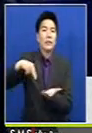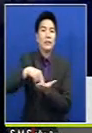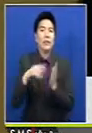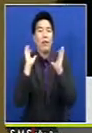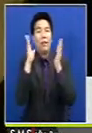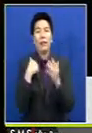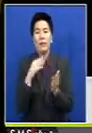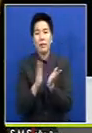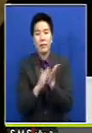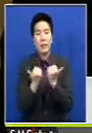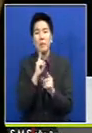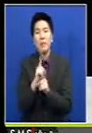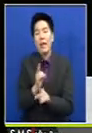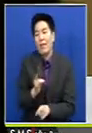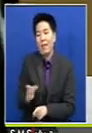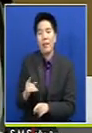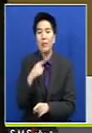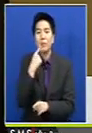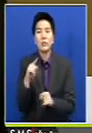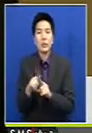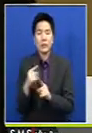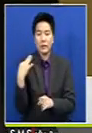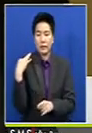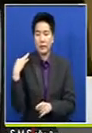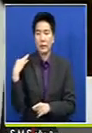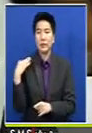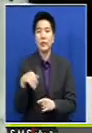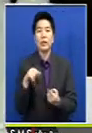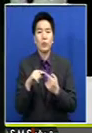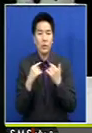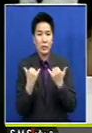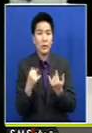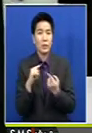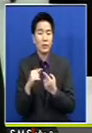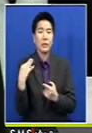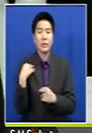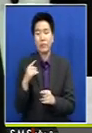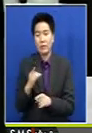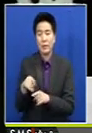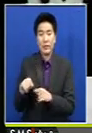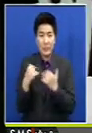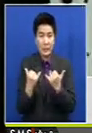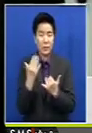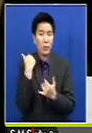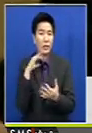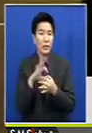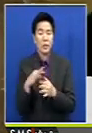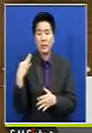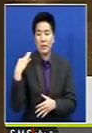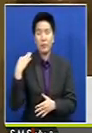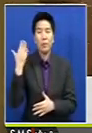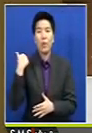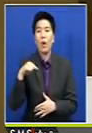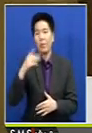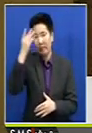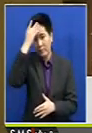เพราะก็เป็นการจิกกัดนายโอบามาถึงการประกวดมิสยูนิเวอร์สที่ผ่านมาขออภัยจิกกัดโดนัลด์ทรัมป์กับเรื่องการประกวดมิสยูนิเว